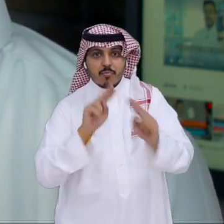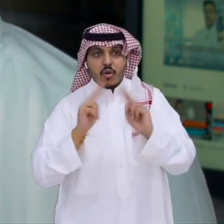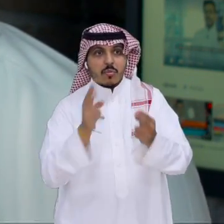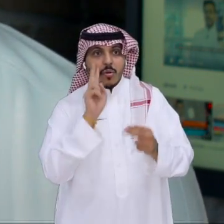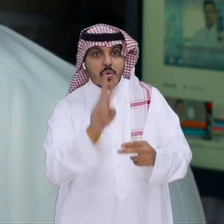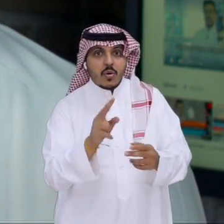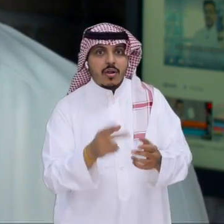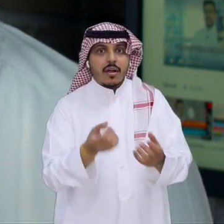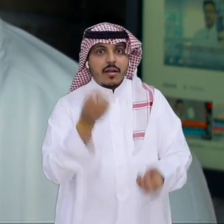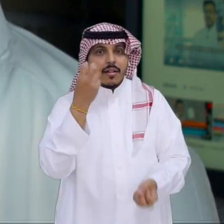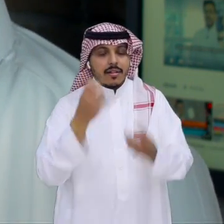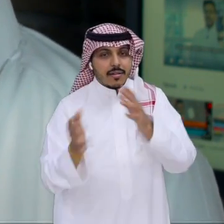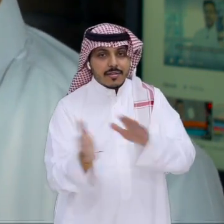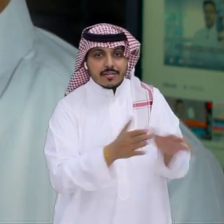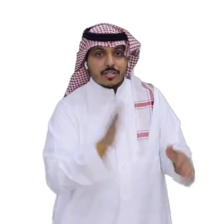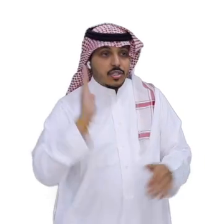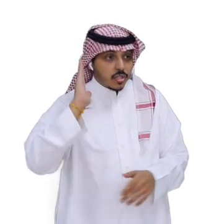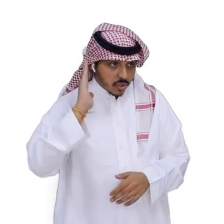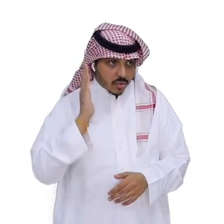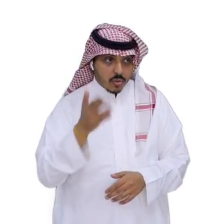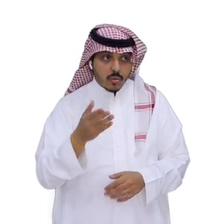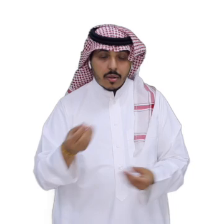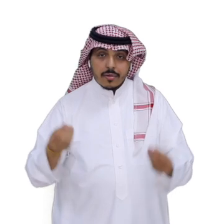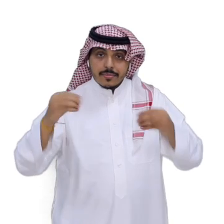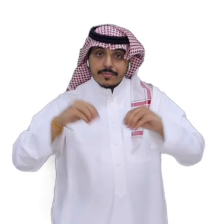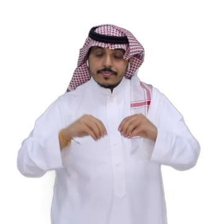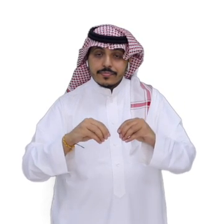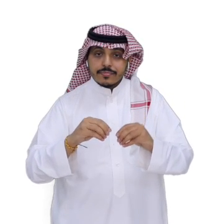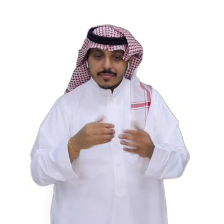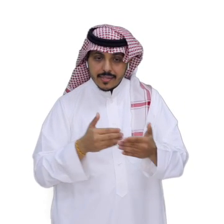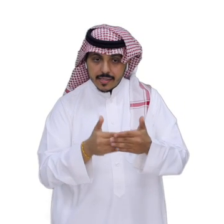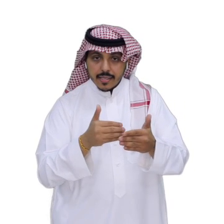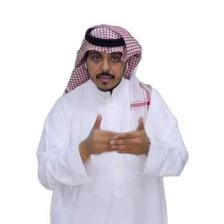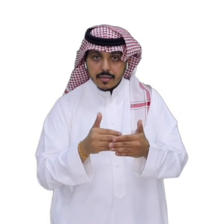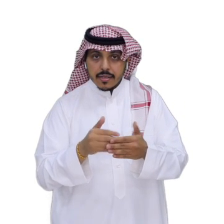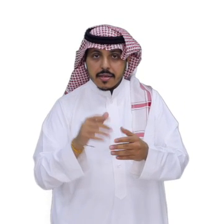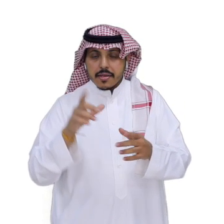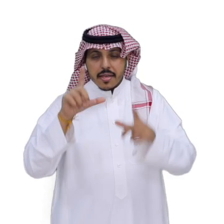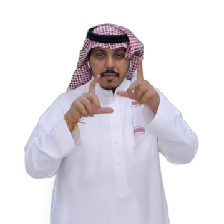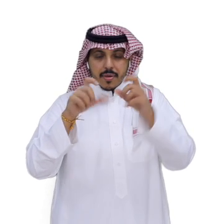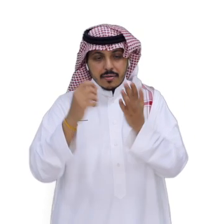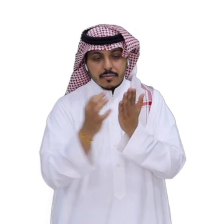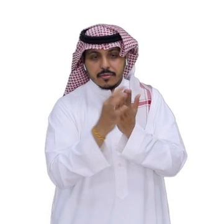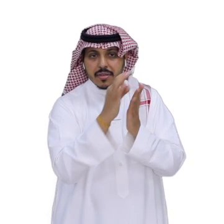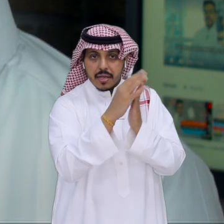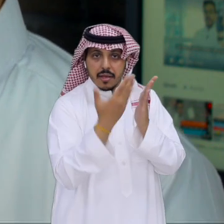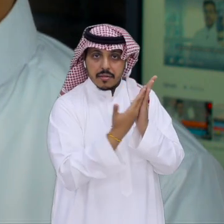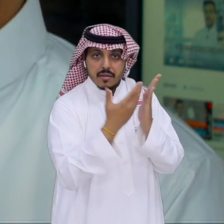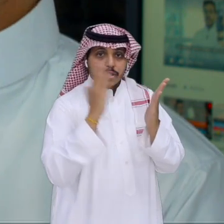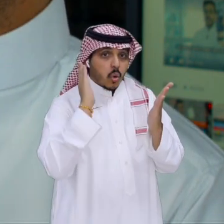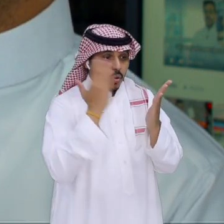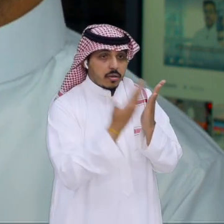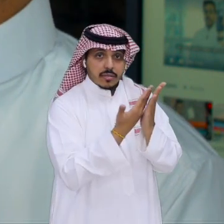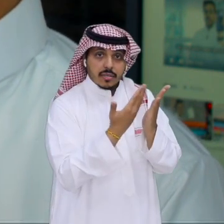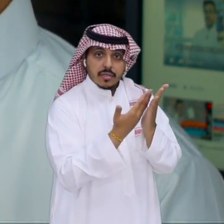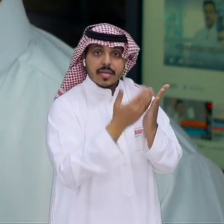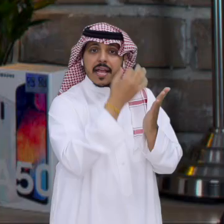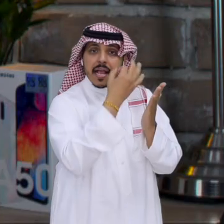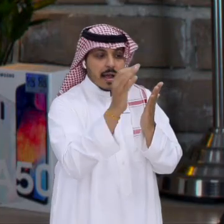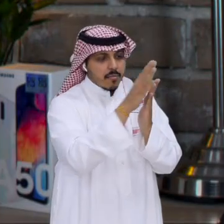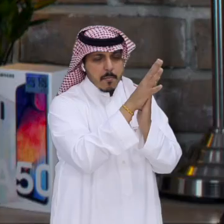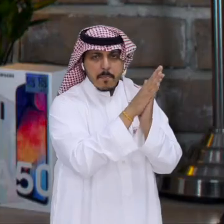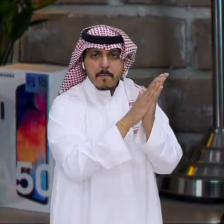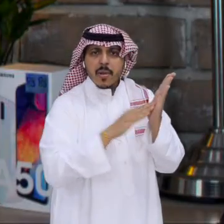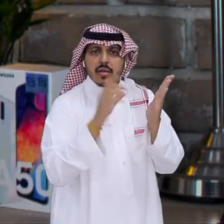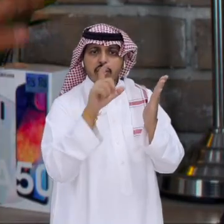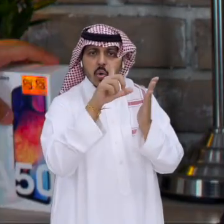على سامسونج، والمتوقع انهم يجيبوا جوال ايضا قادم بدون كاميرات اماميه بل تكون الواجهه الاماميه